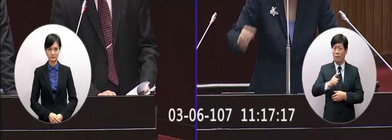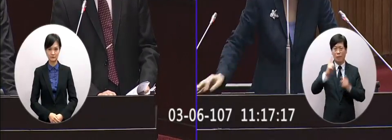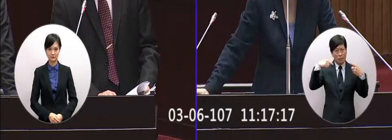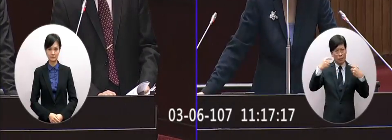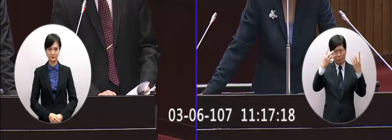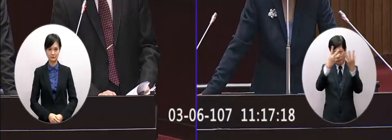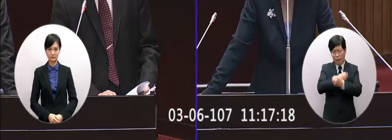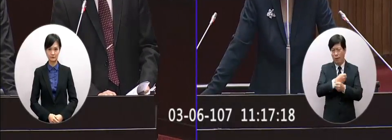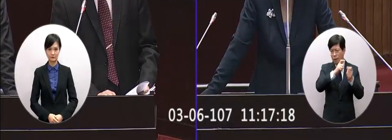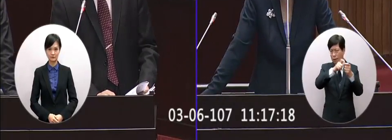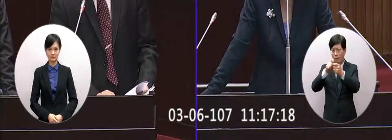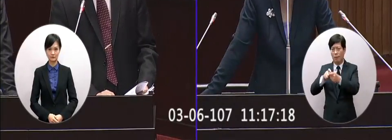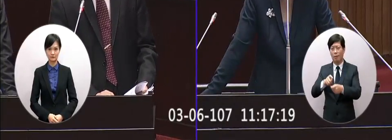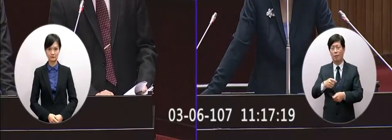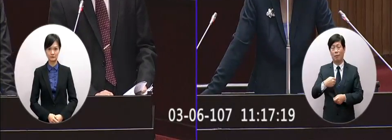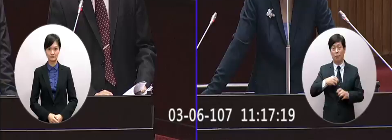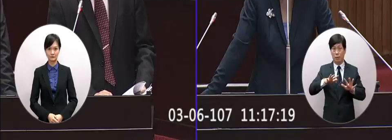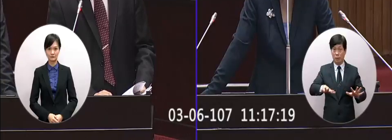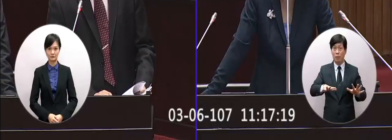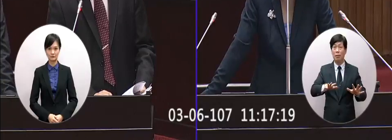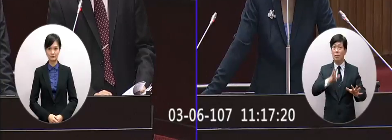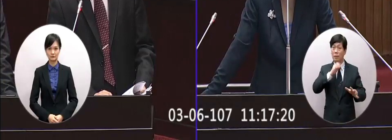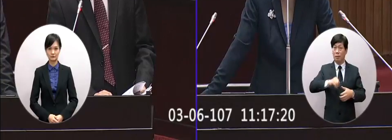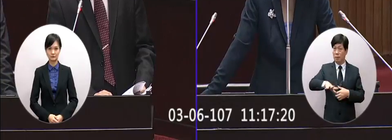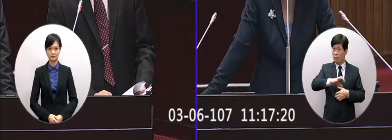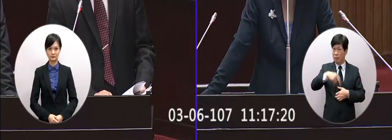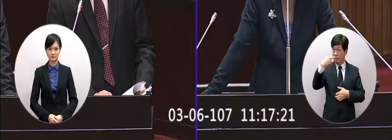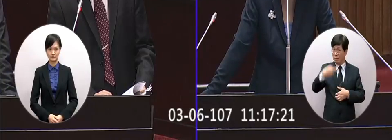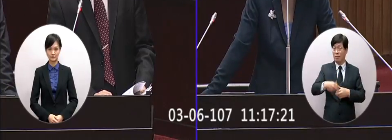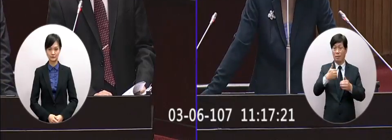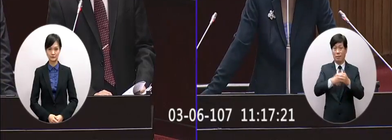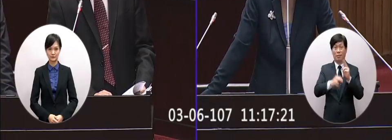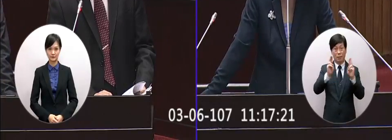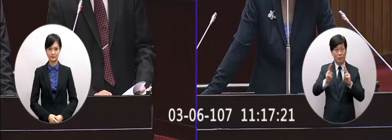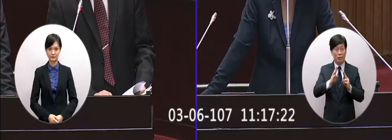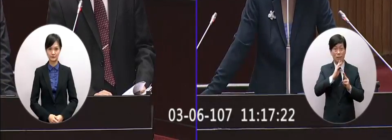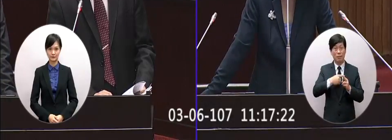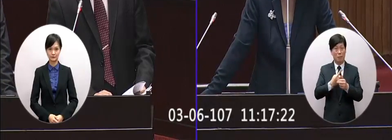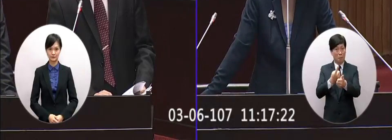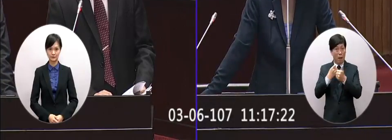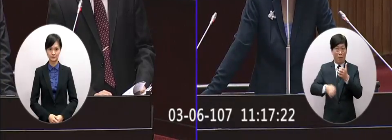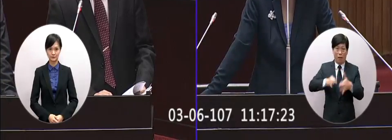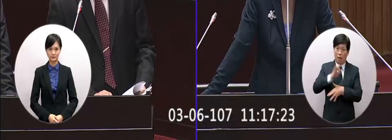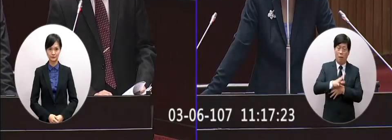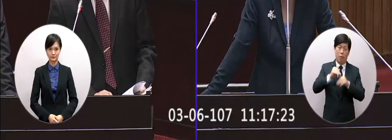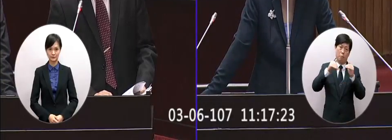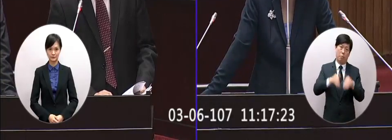常搞错方向。所以呢，我们目前为止整个再生能源的投资吸引力年年